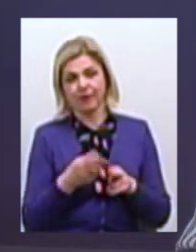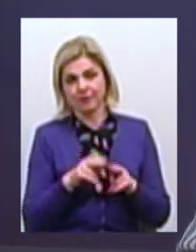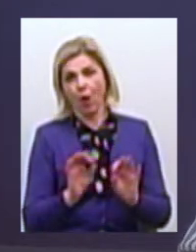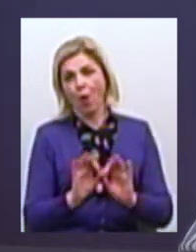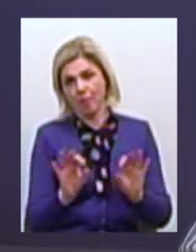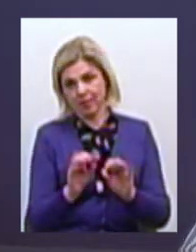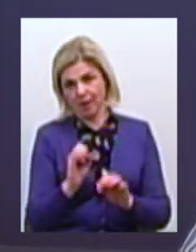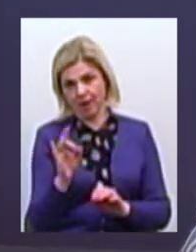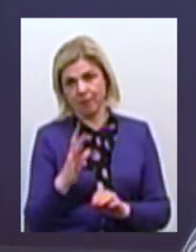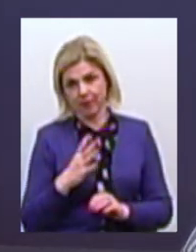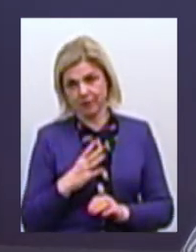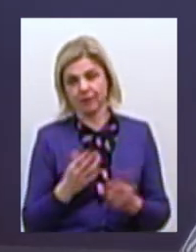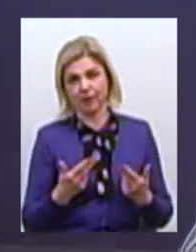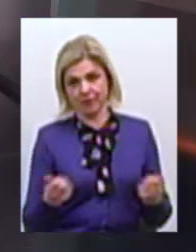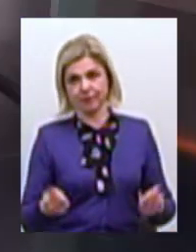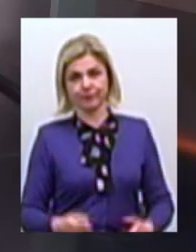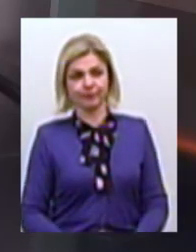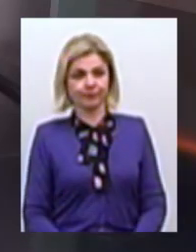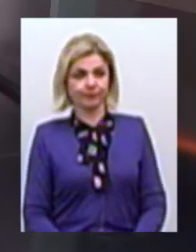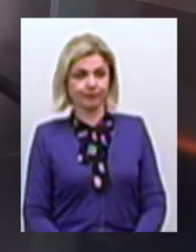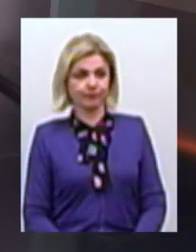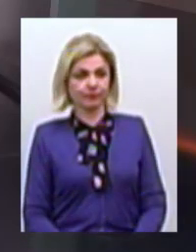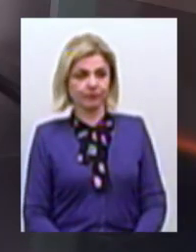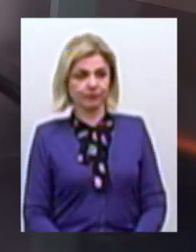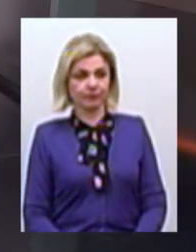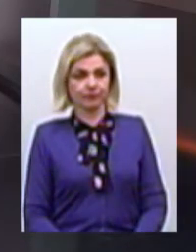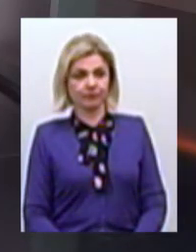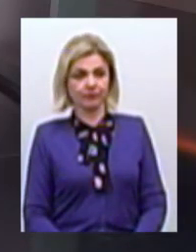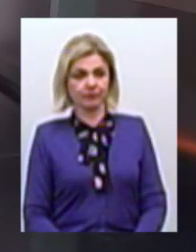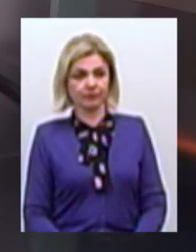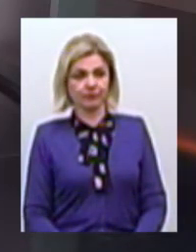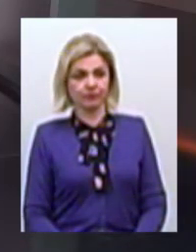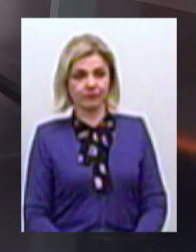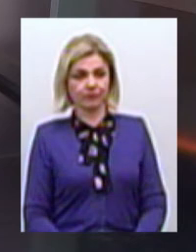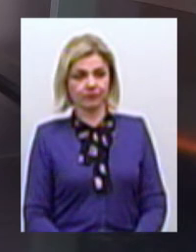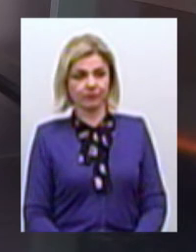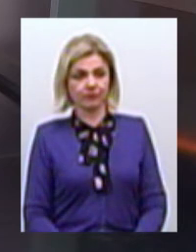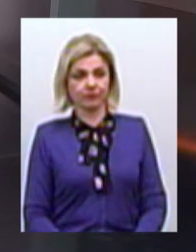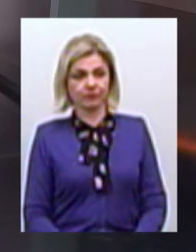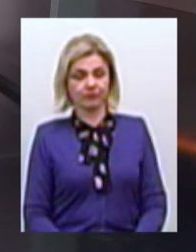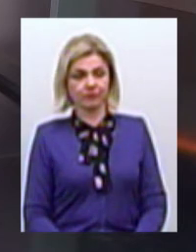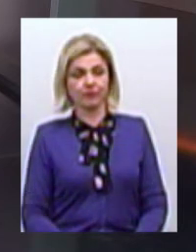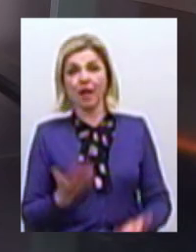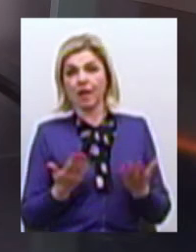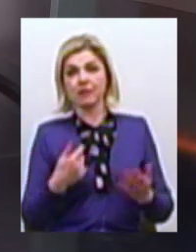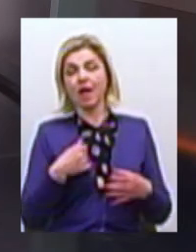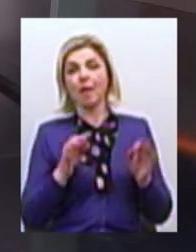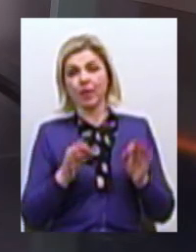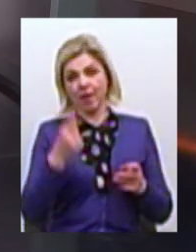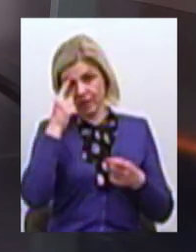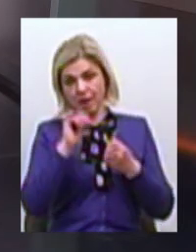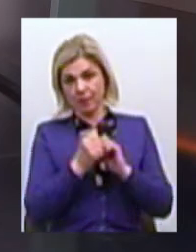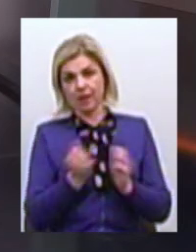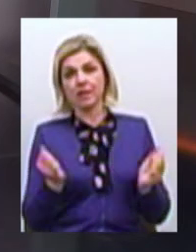так розумію. Олена хоче щось додати. Будь ласка, не затягуйте тільки. Так, ну, якщо я правильно пам'ятаю, то ми зібралися